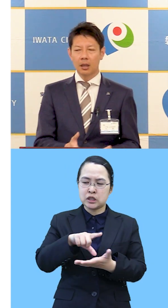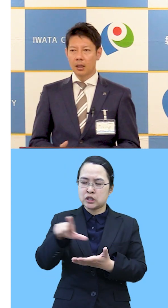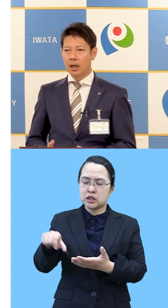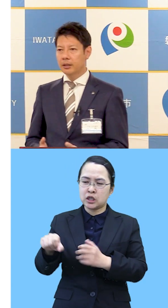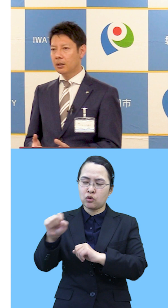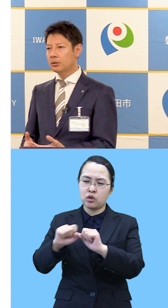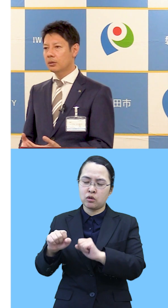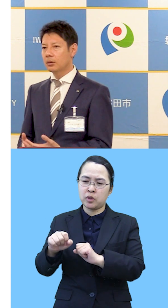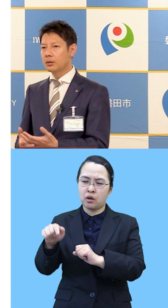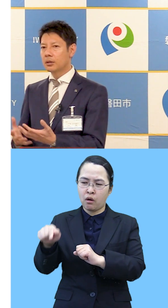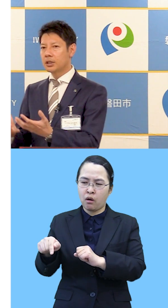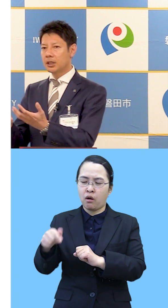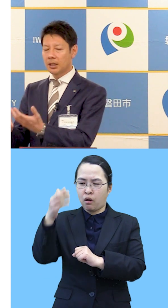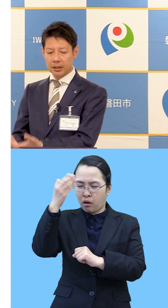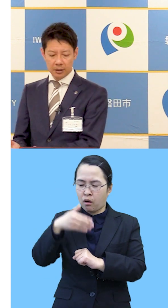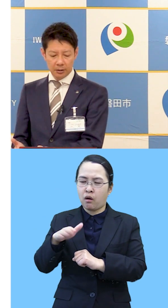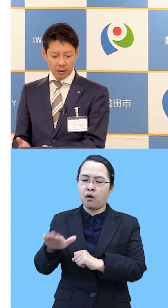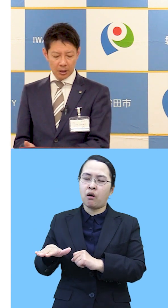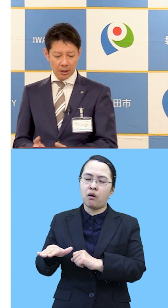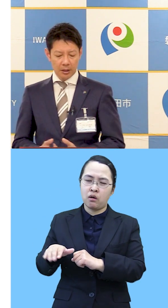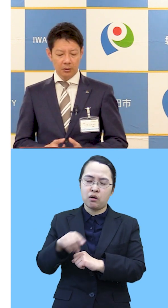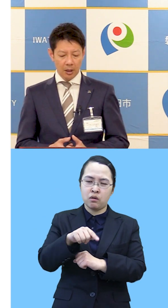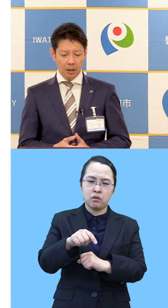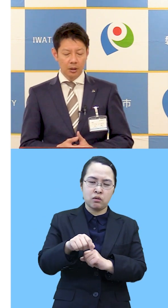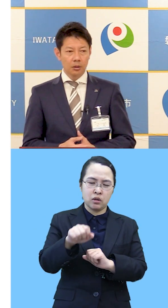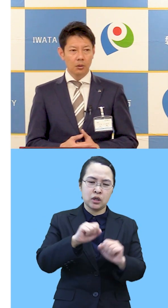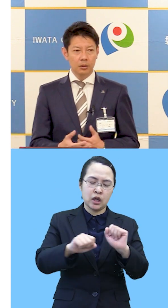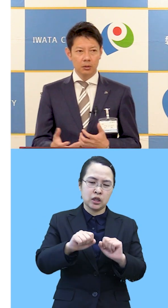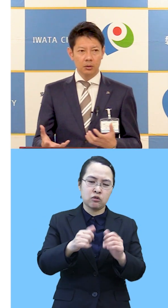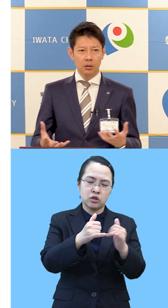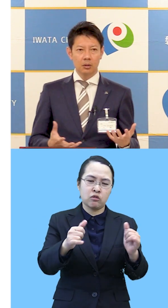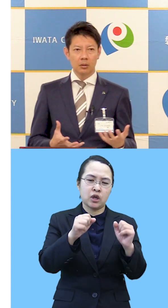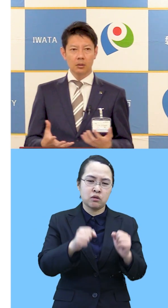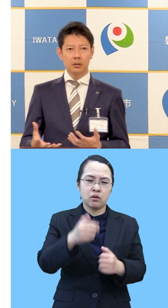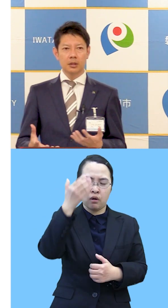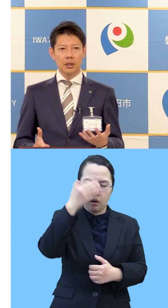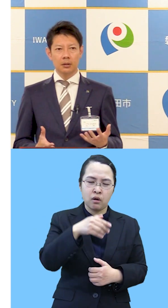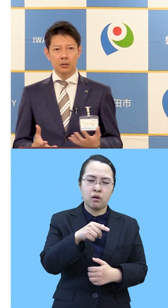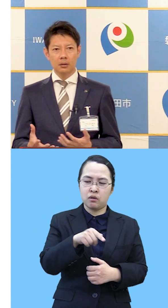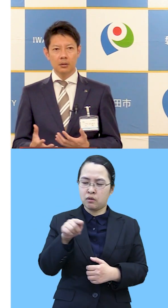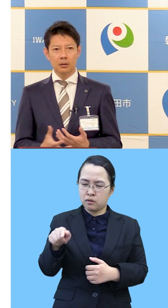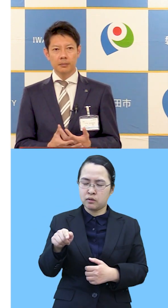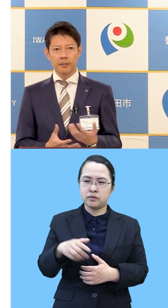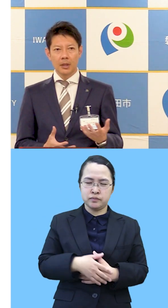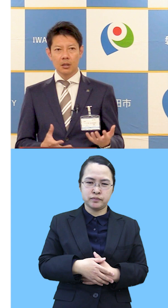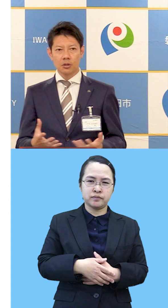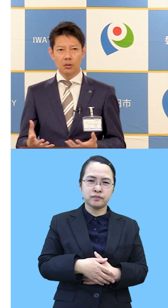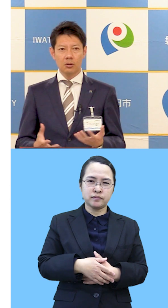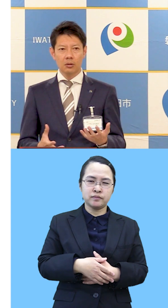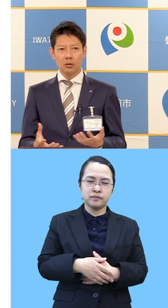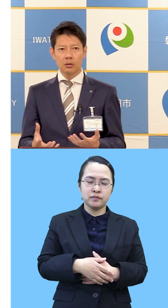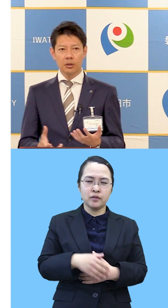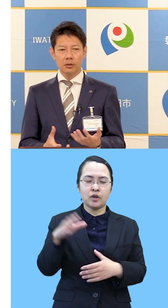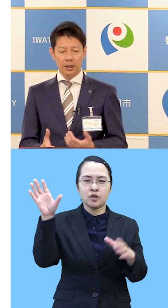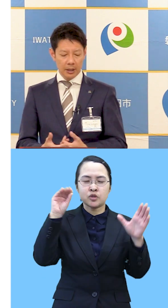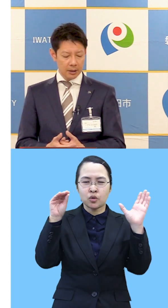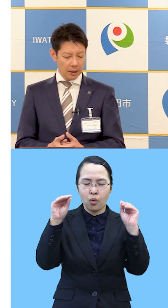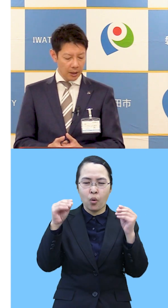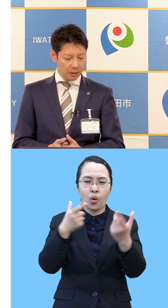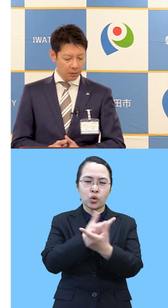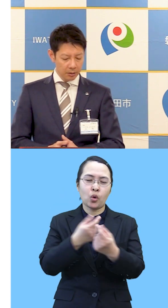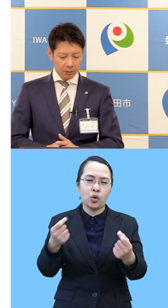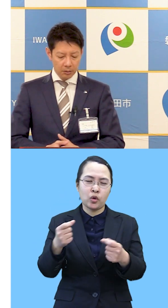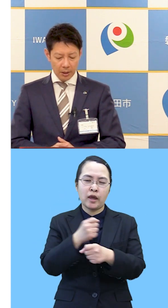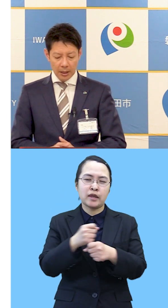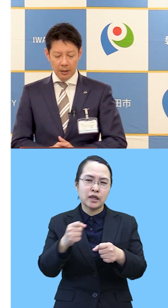ているのか、あんなことを地域でやっている人たちがいるのか、こういうことの実は情報共有ができ